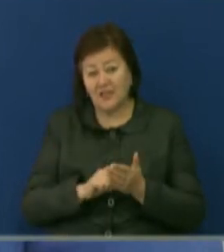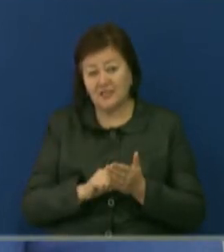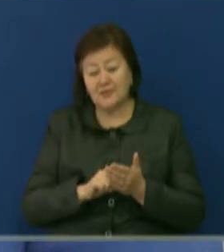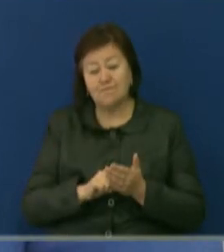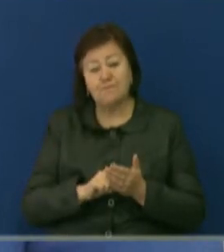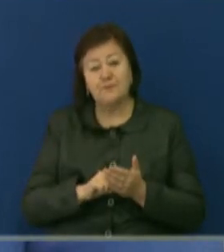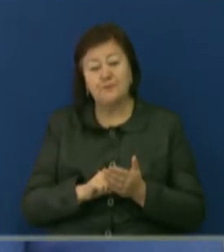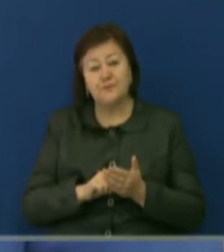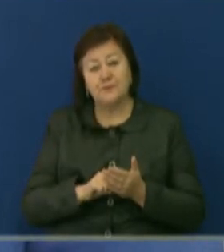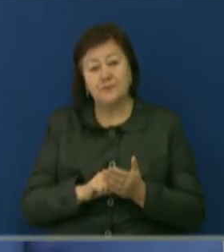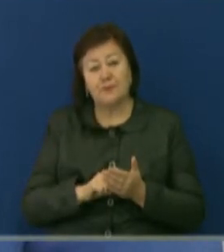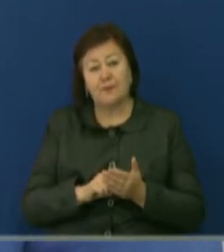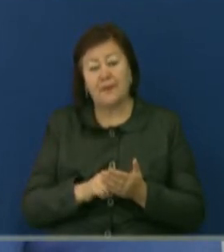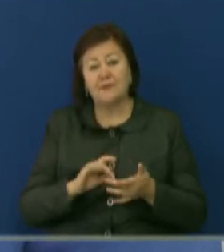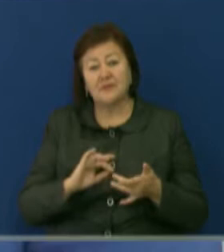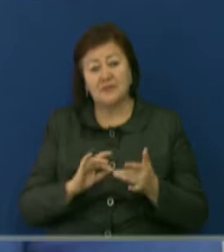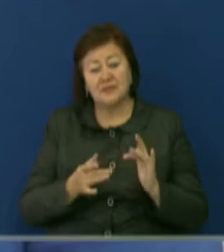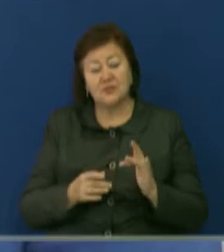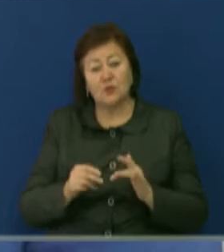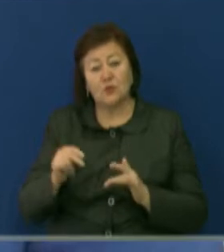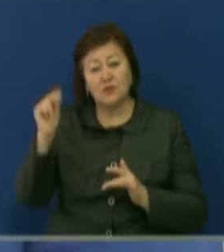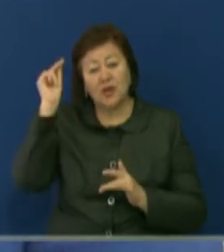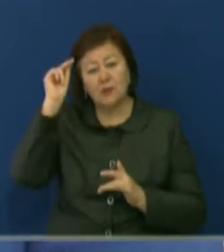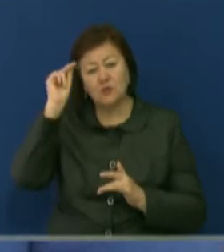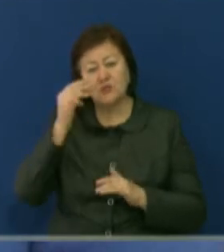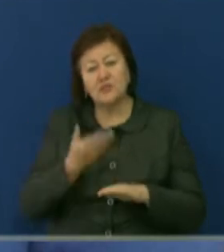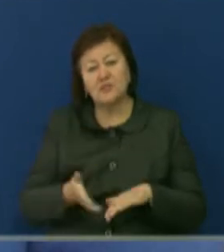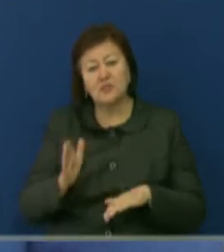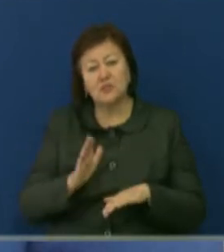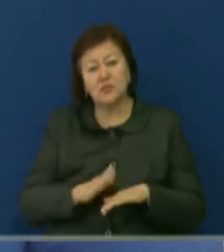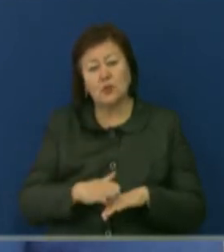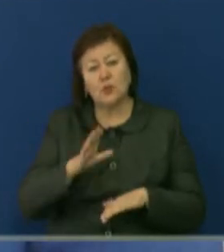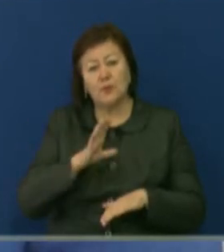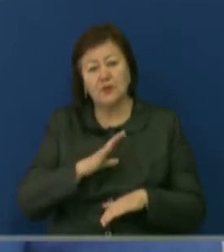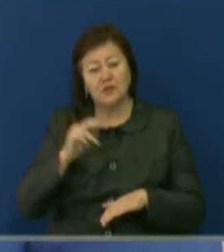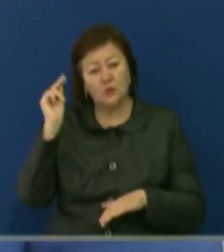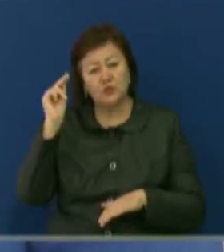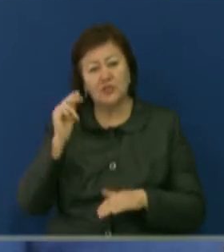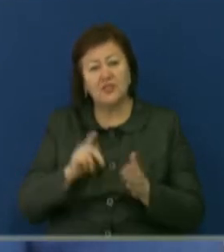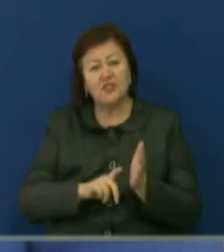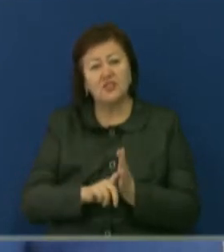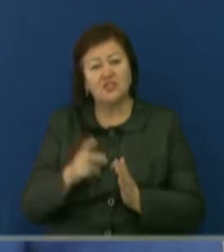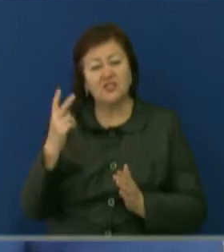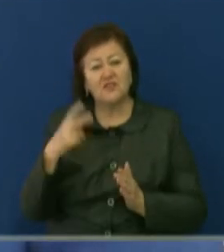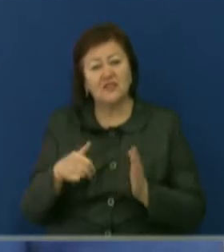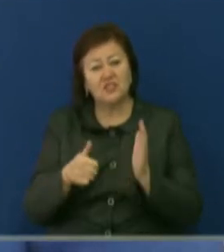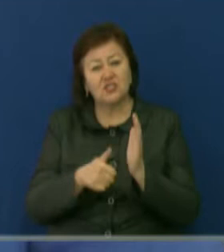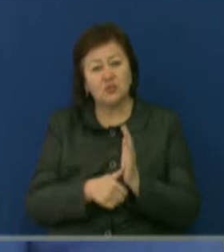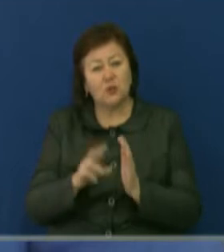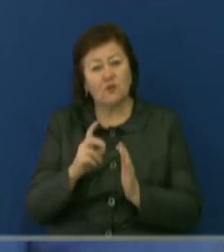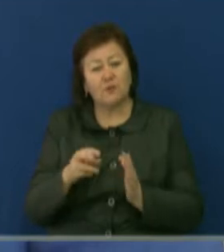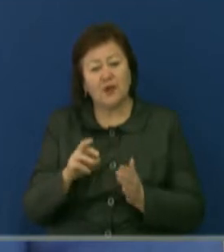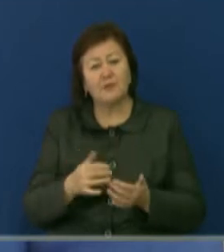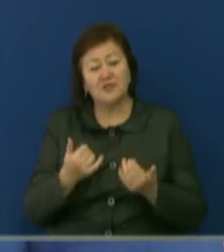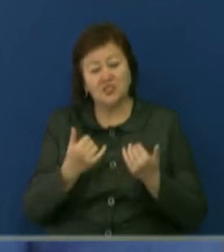бәріміз дистанционно образование болды, өте қиын болды. Со 26 майдан бастап біз